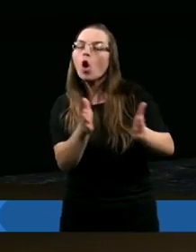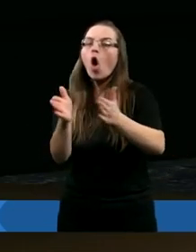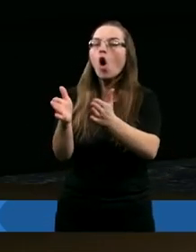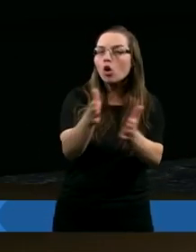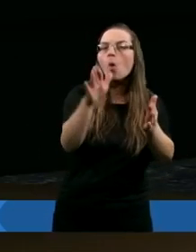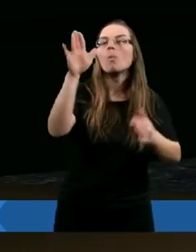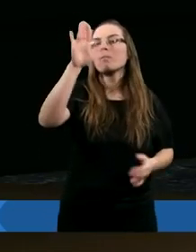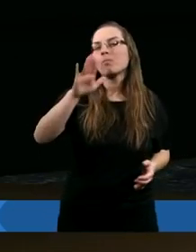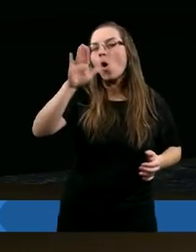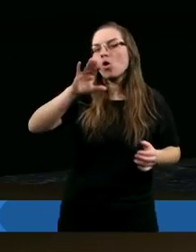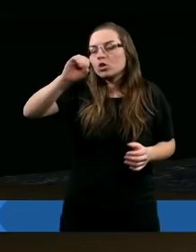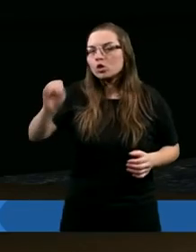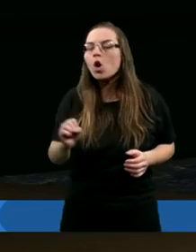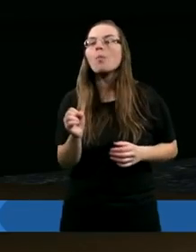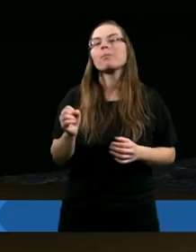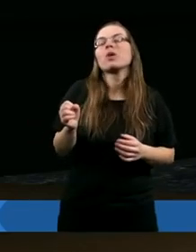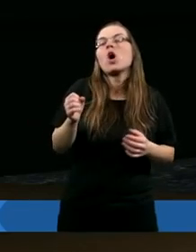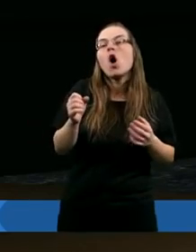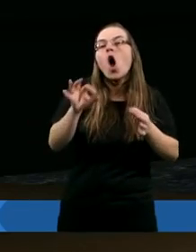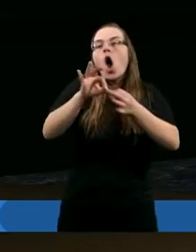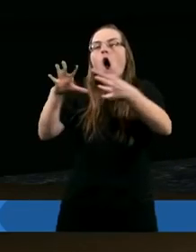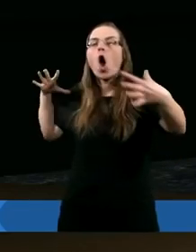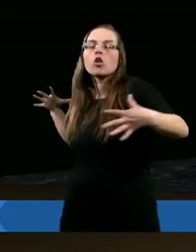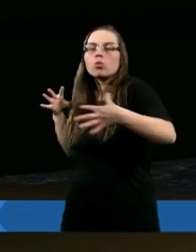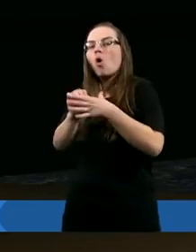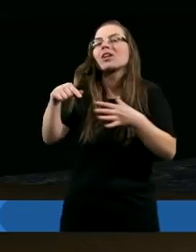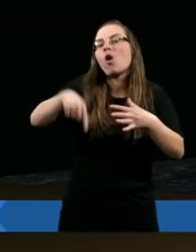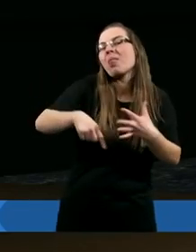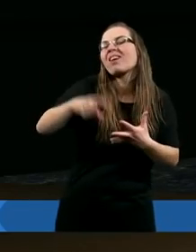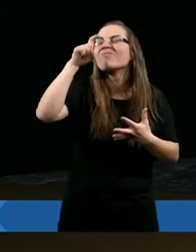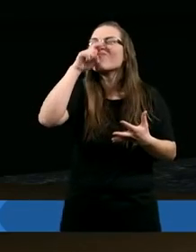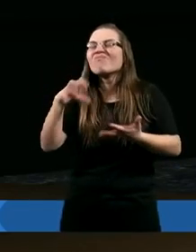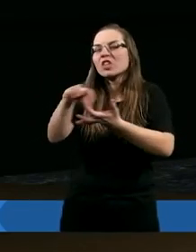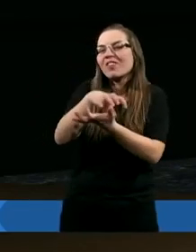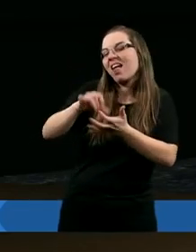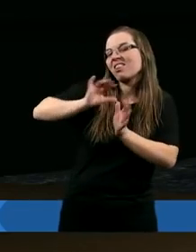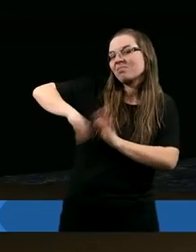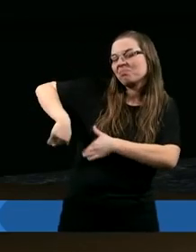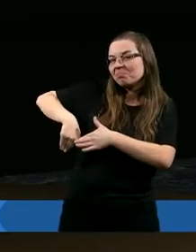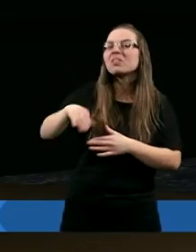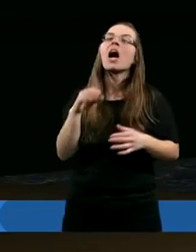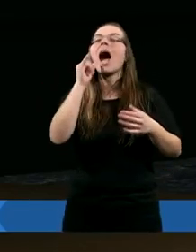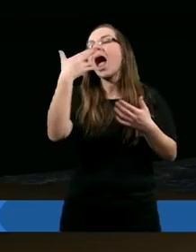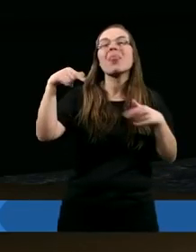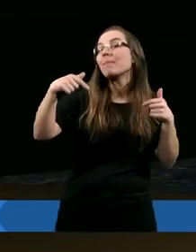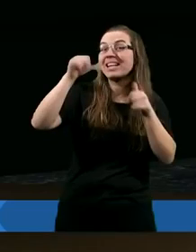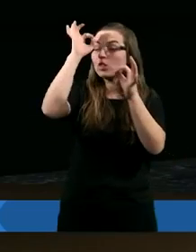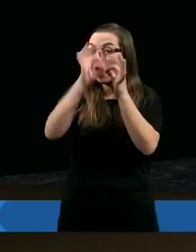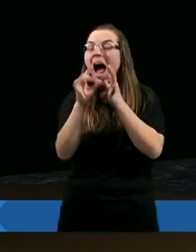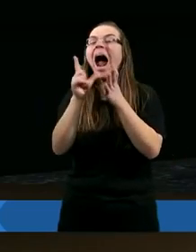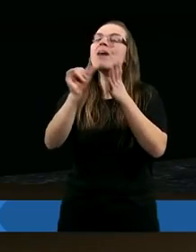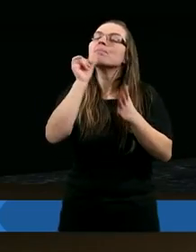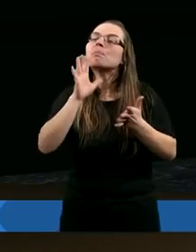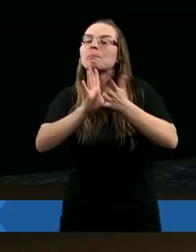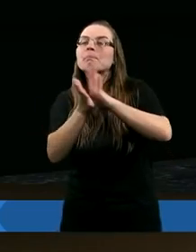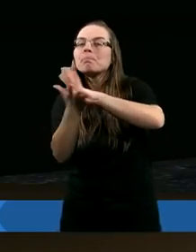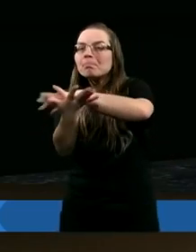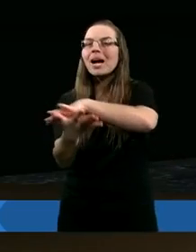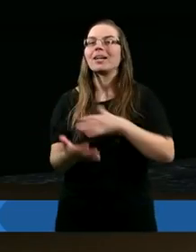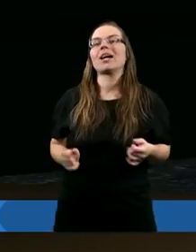Bożą, odłączyć się od tego świata, ale nie byli jeszcze doskonali. I